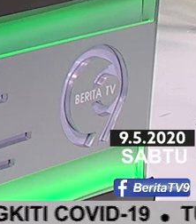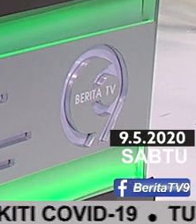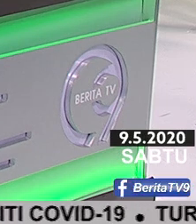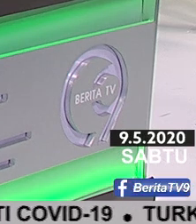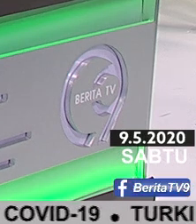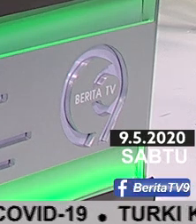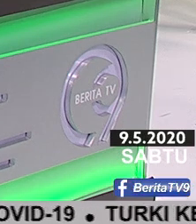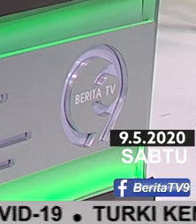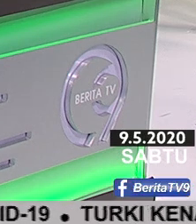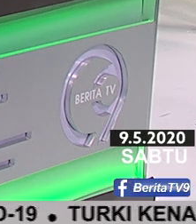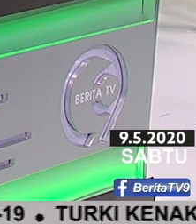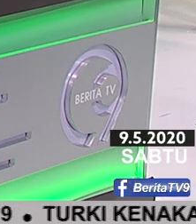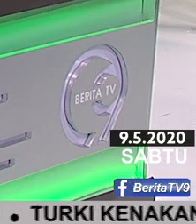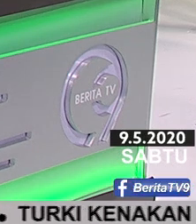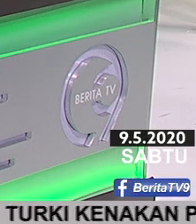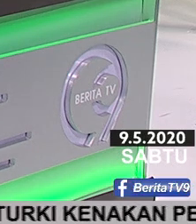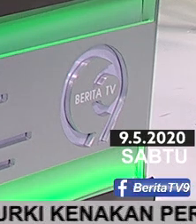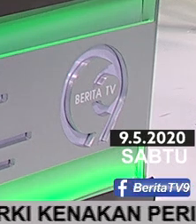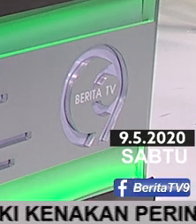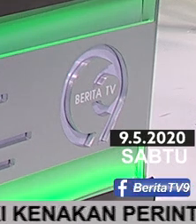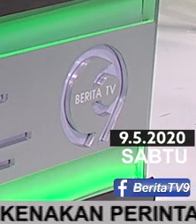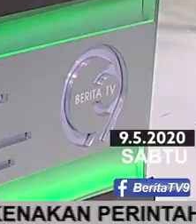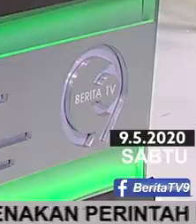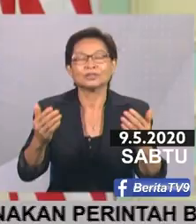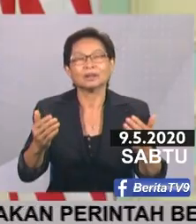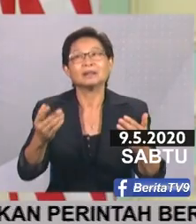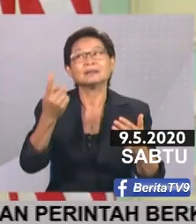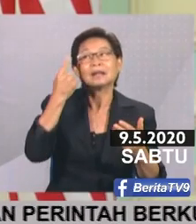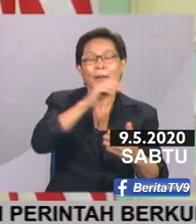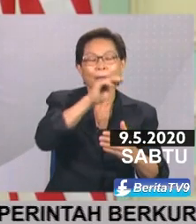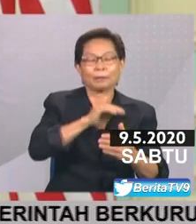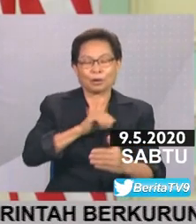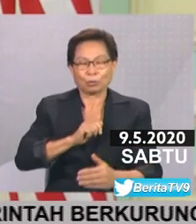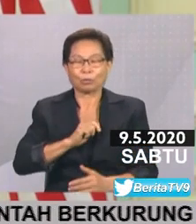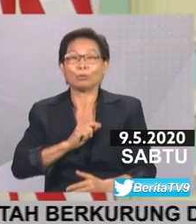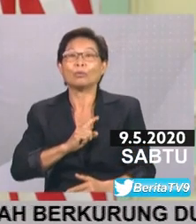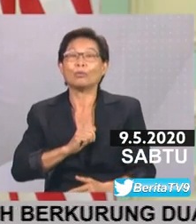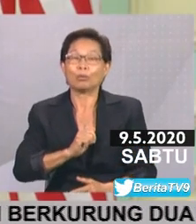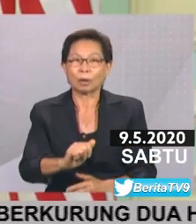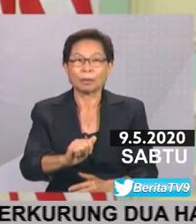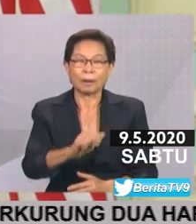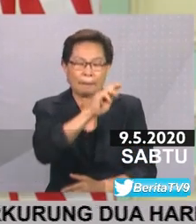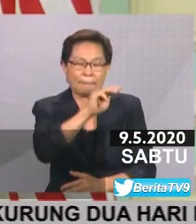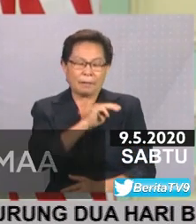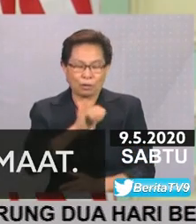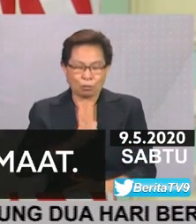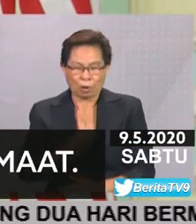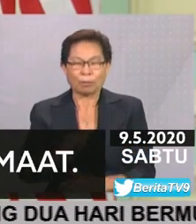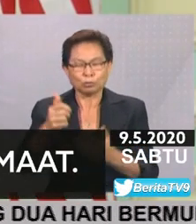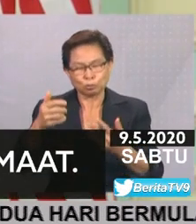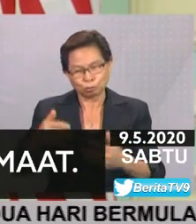dibawa ke mucore kabinet sebelum bekerja itu di Muktamar Hai yang normal menteri ugamo